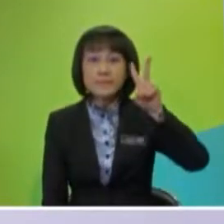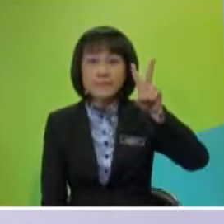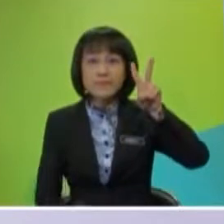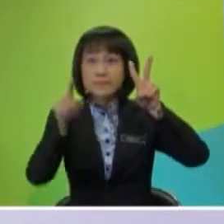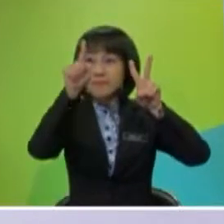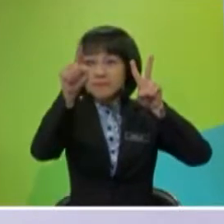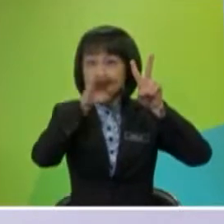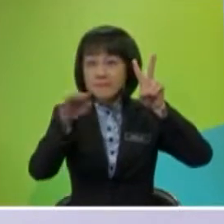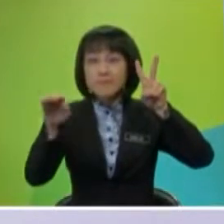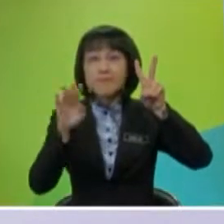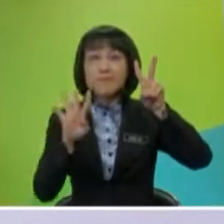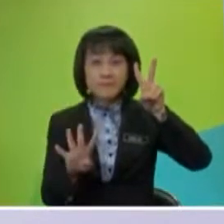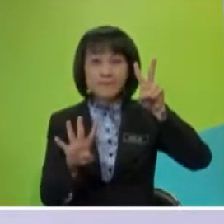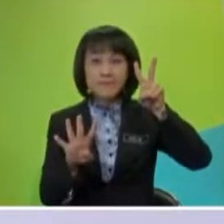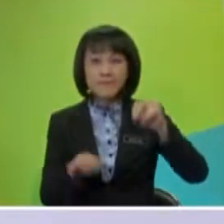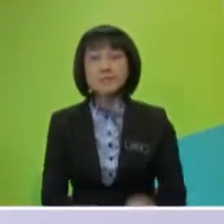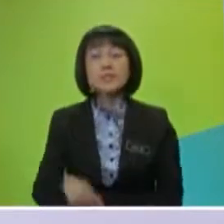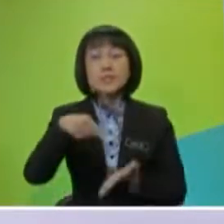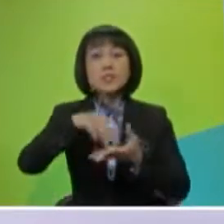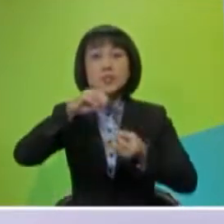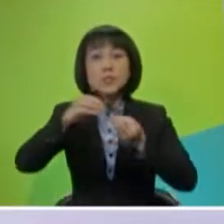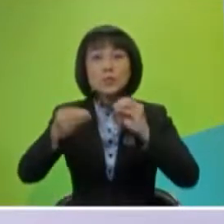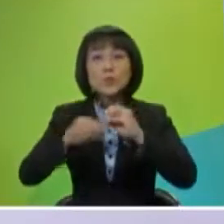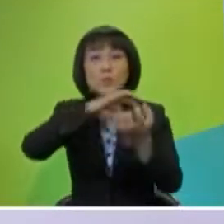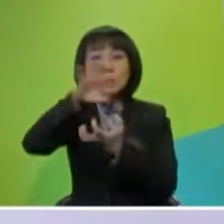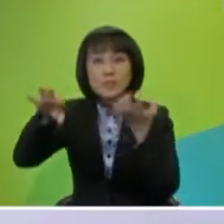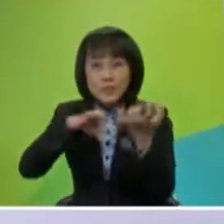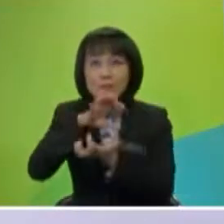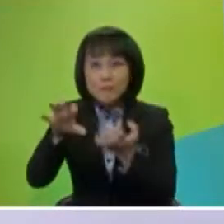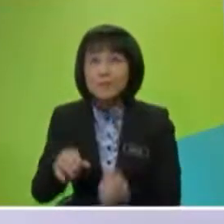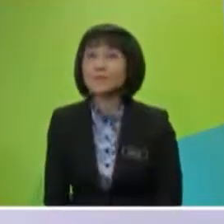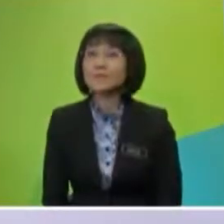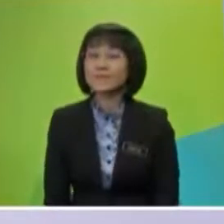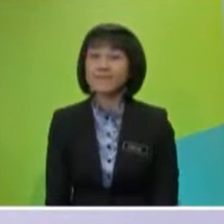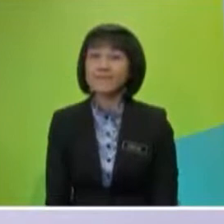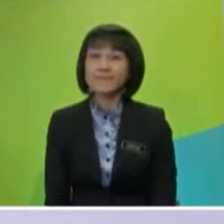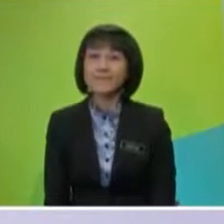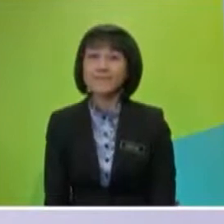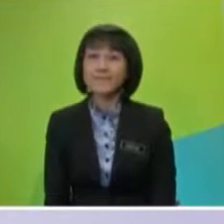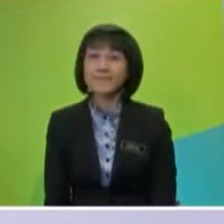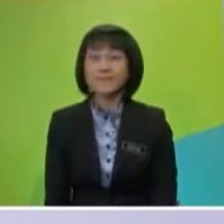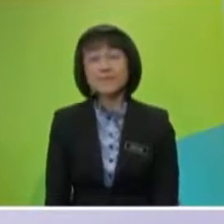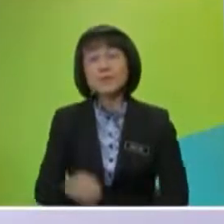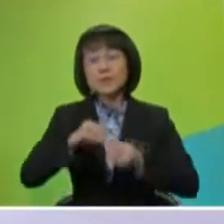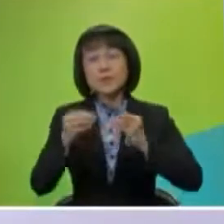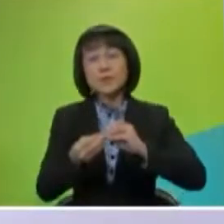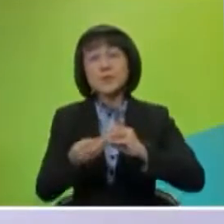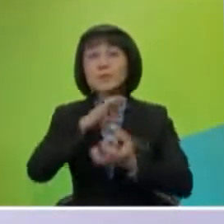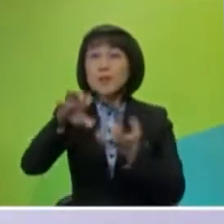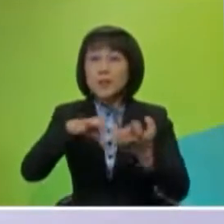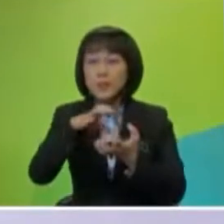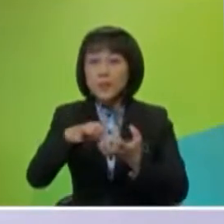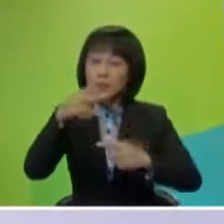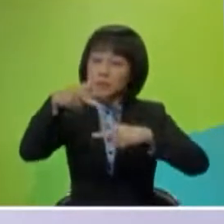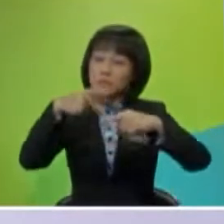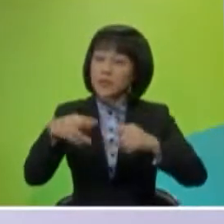2 1/4. 2 1/4. So ini adalah nombor bercampur. Murid kena kenal pasti dulu. Okey, nombor bercampur, pecahan tak wajar, pecahan wajar. Okey, yang